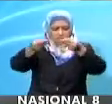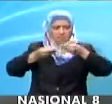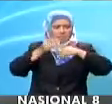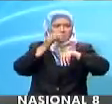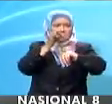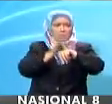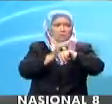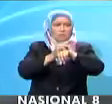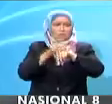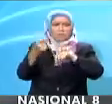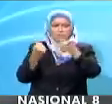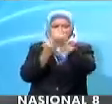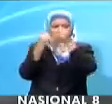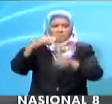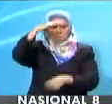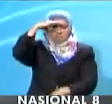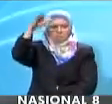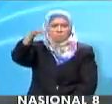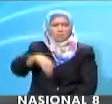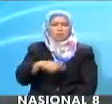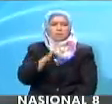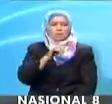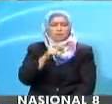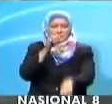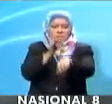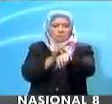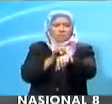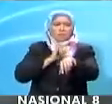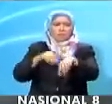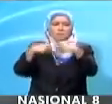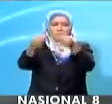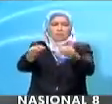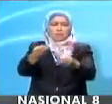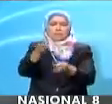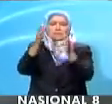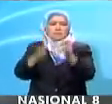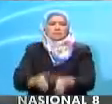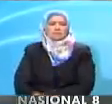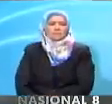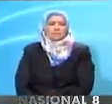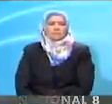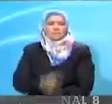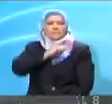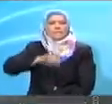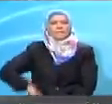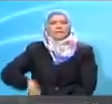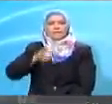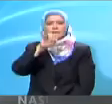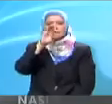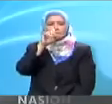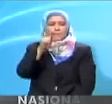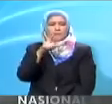Mana penyokong Johor satu? Sini. Anak jam ni saya bagi pada awak. Menurut Tunku Ismail, fokusnya kini hanya